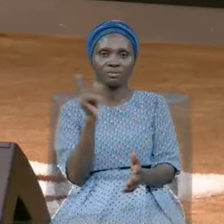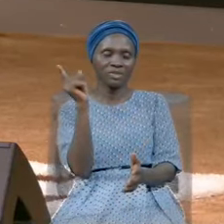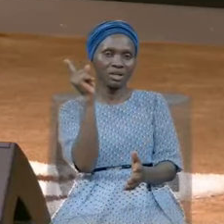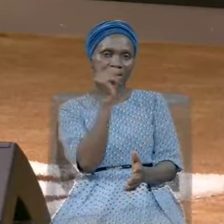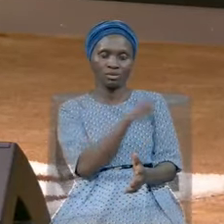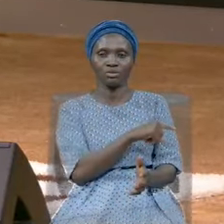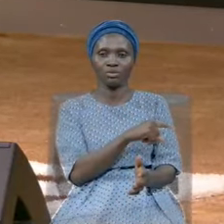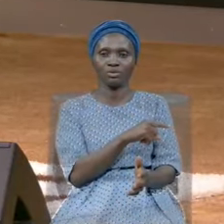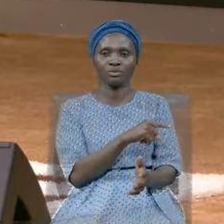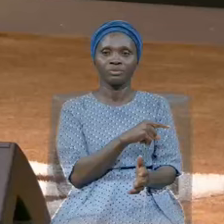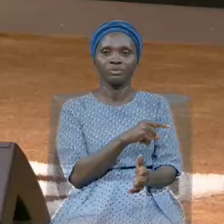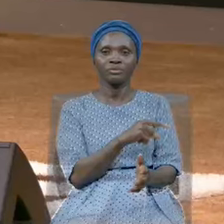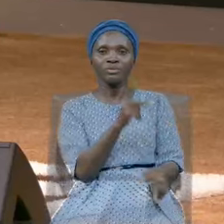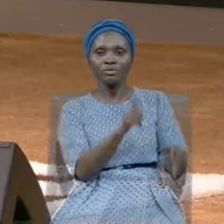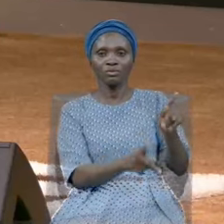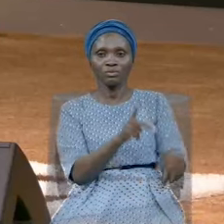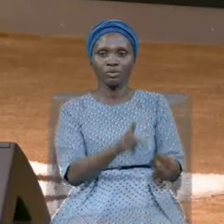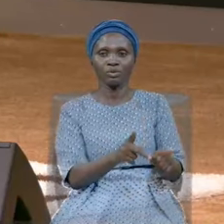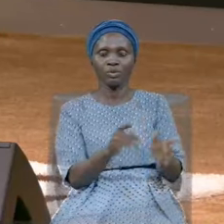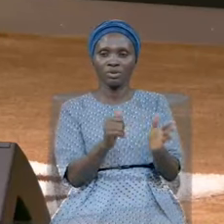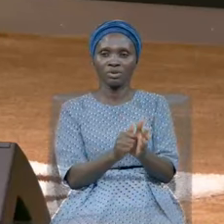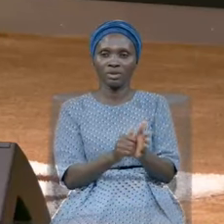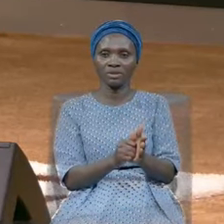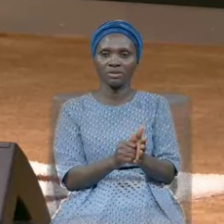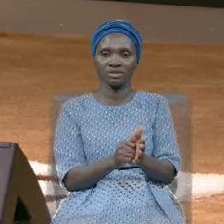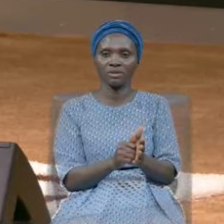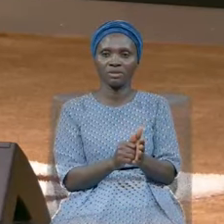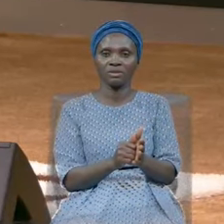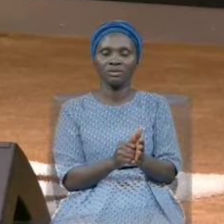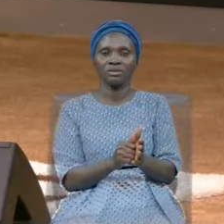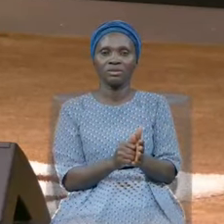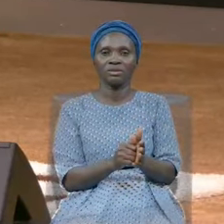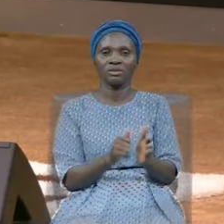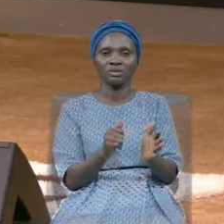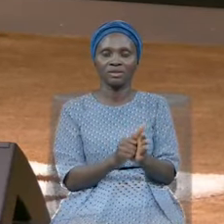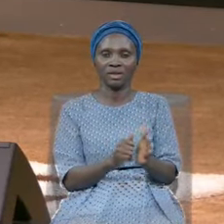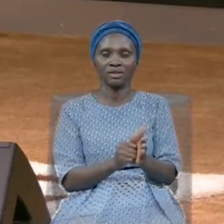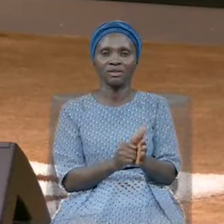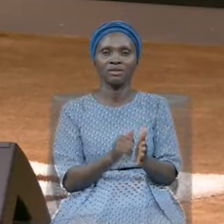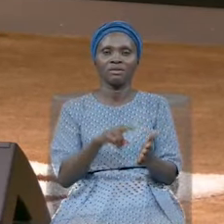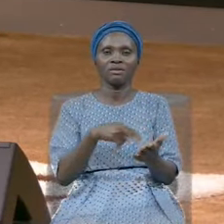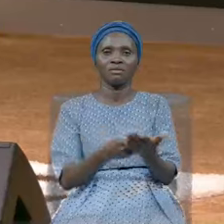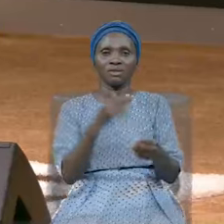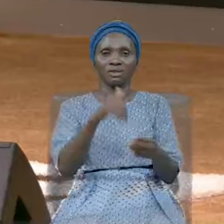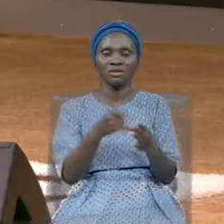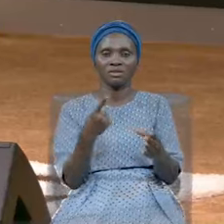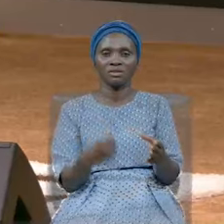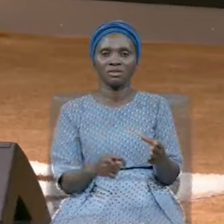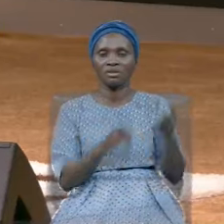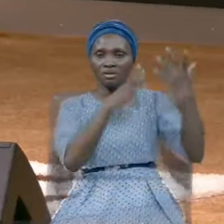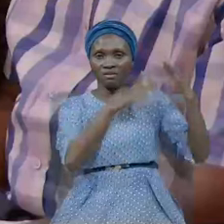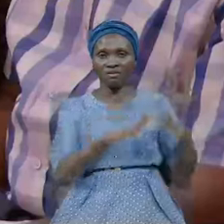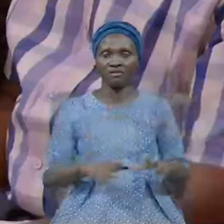de ces gens antédiluviens, les gens avant le déluge. Il s'était distingué de ces